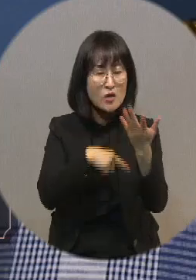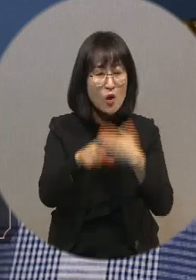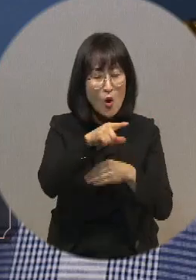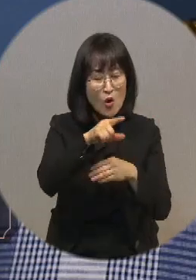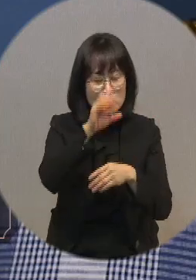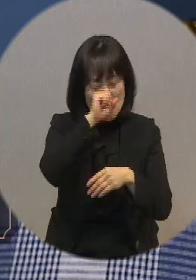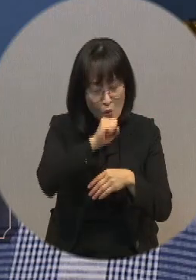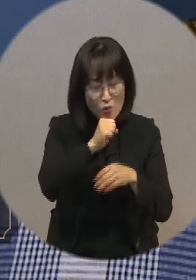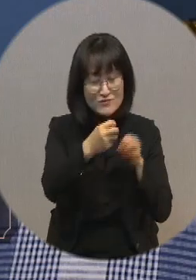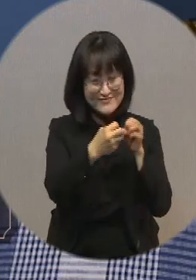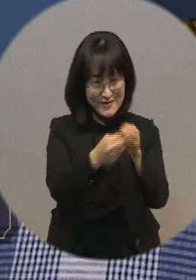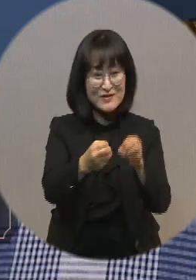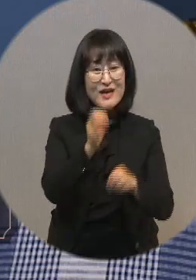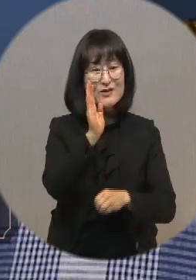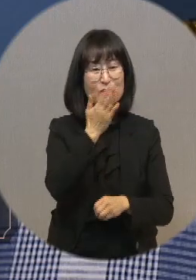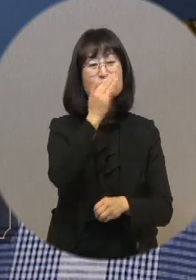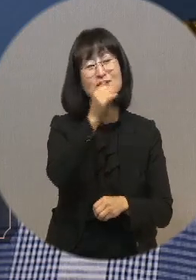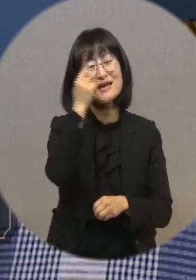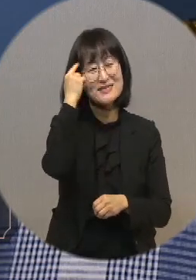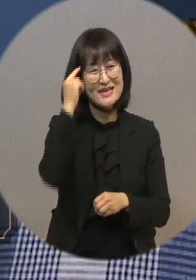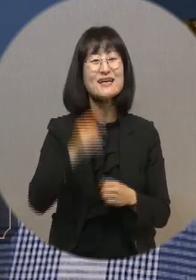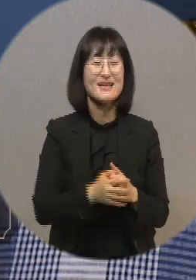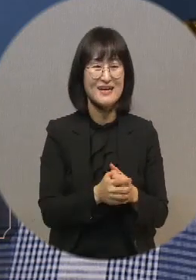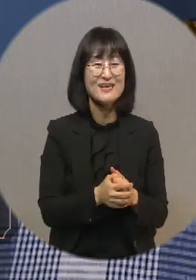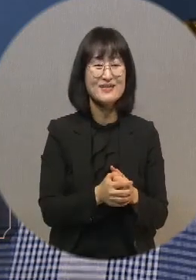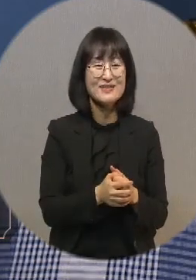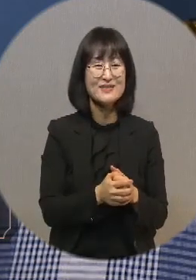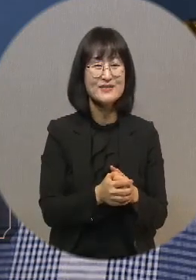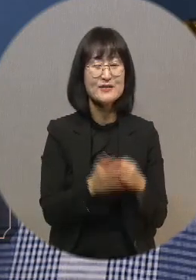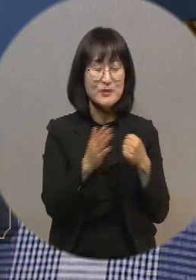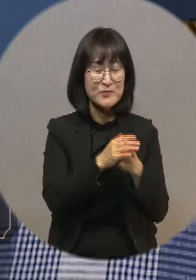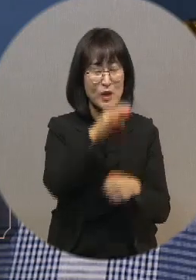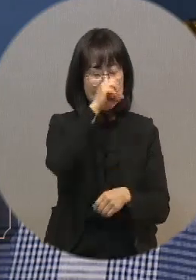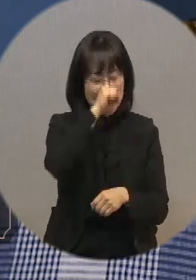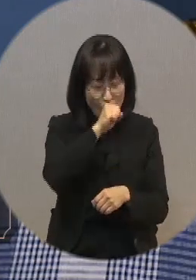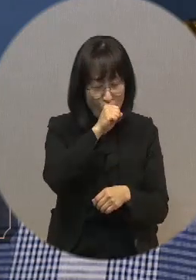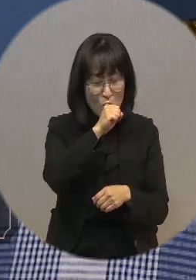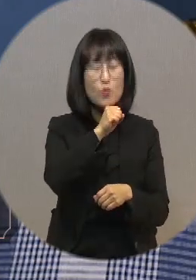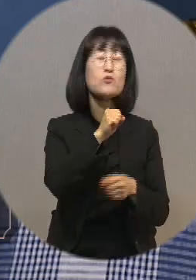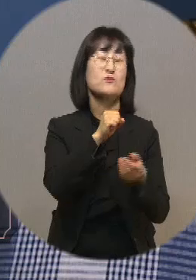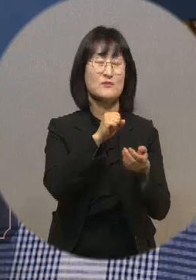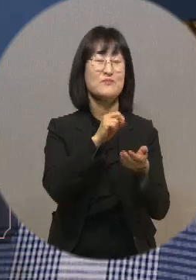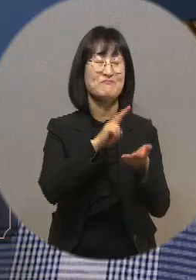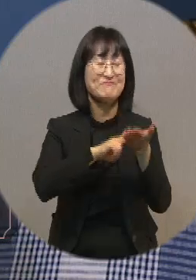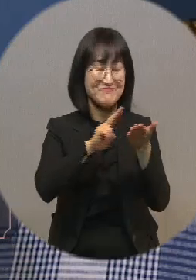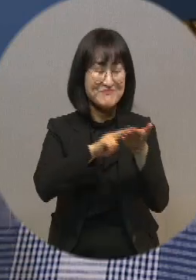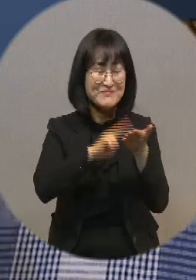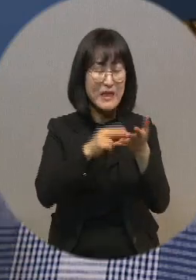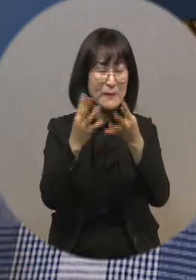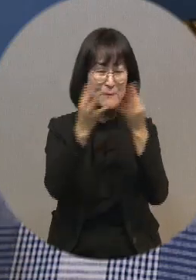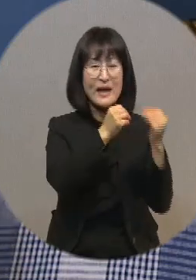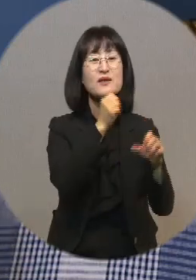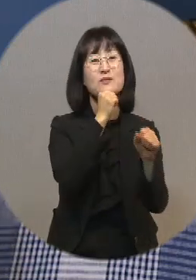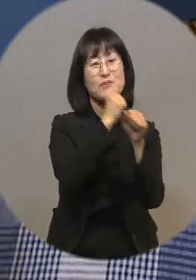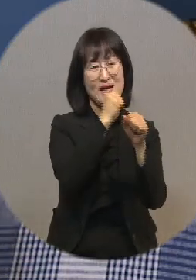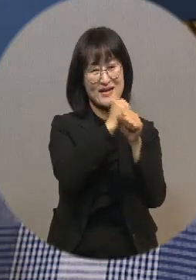좋은 요소로서 쓰임 받을 수 있는 그래서 그런 작품을 좀 더 많이 만들어서